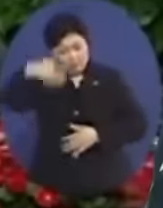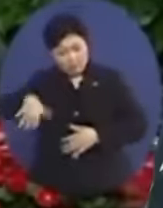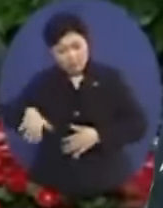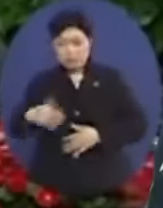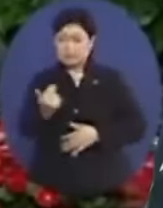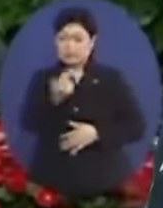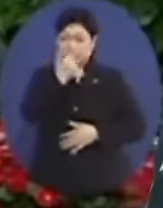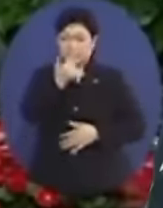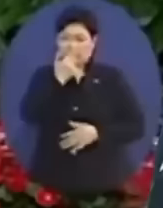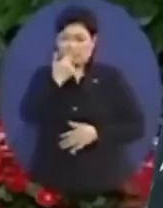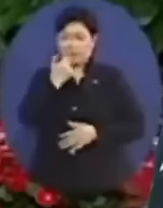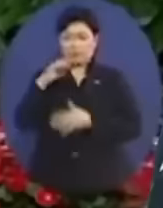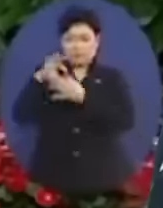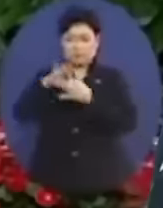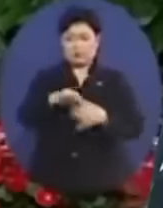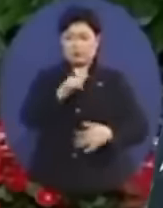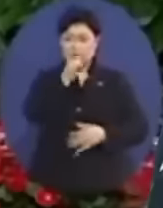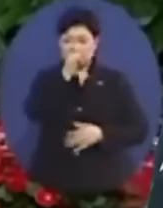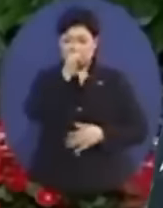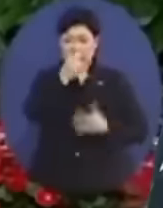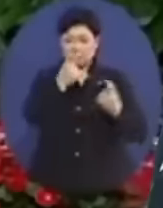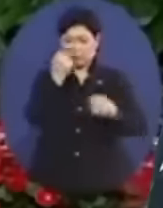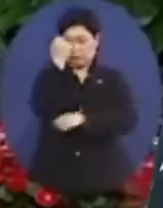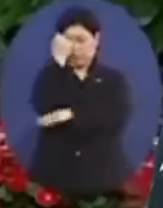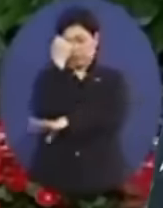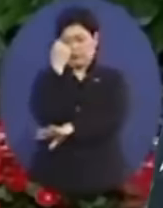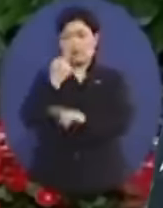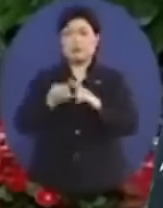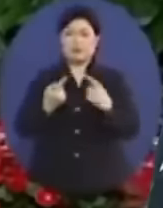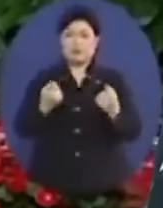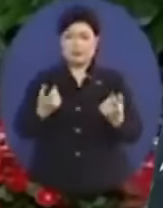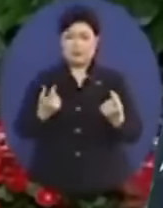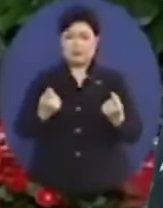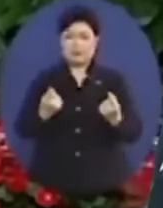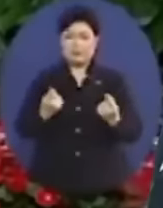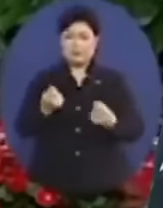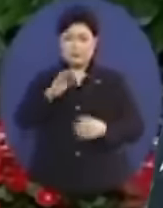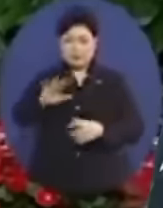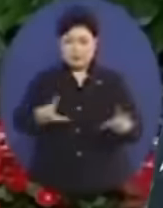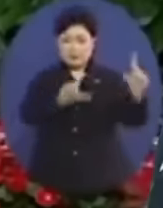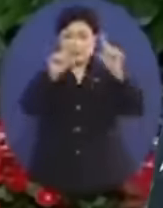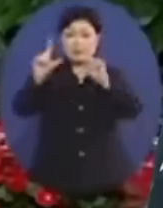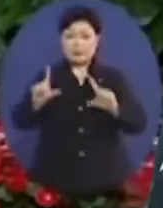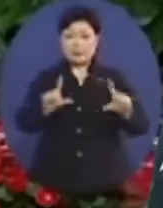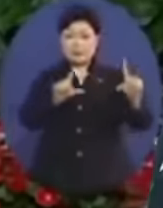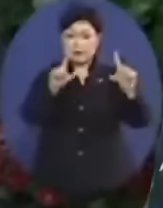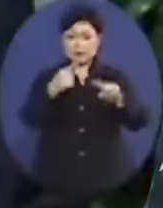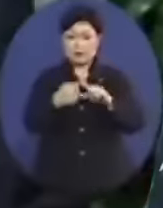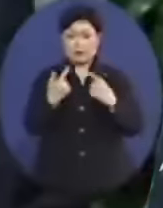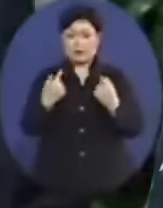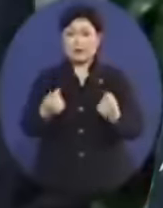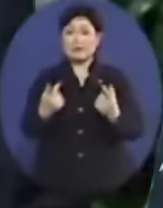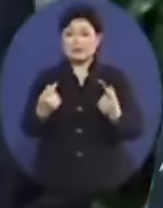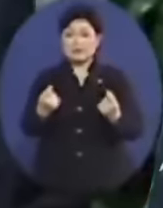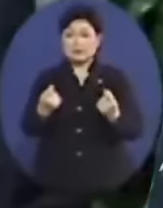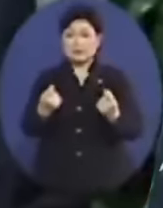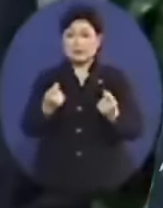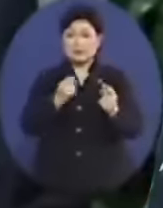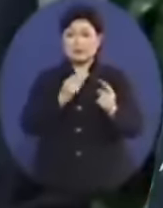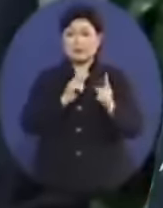유지하는 그러한 나무 뿌리 같다 그의 생활이 바로 그렇 그렇던